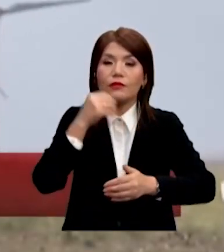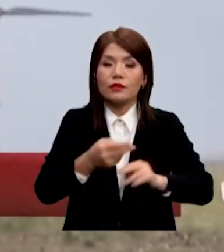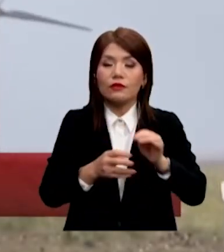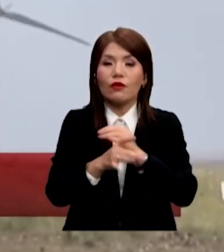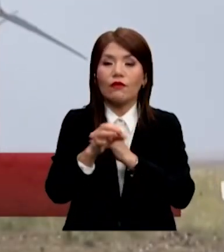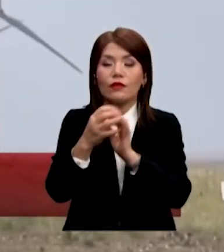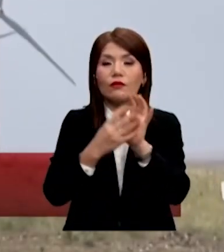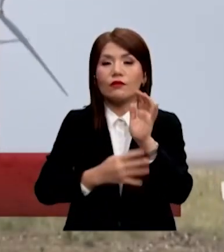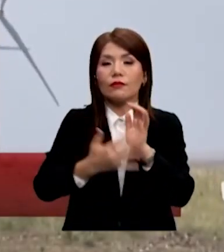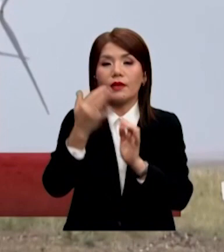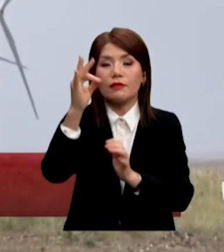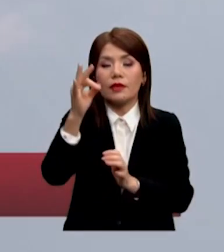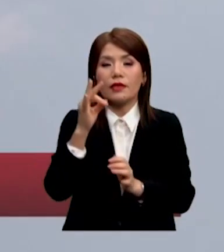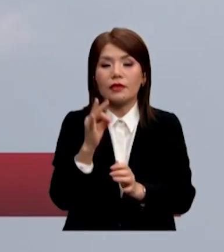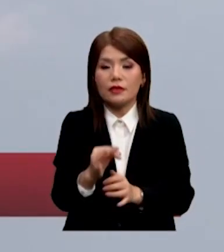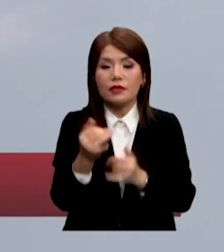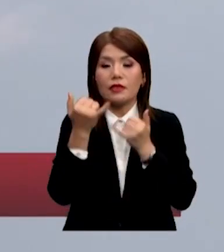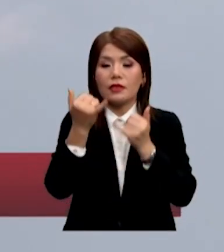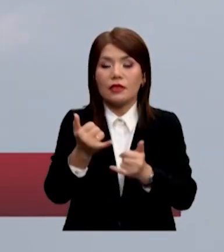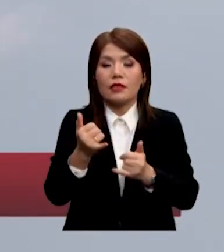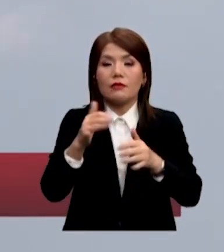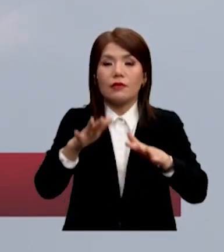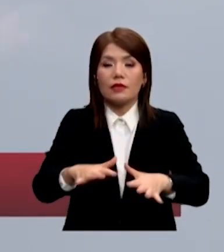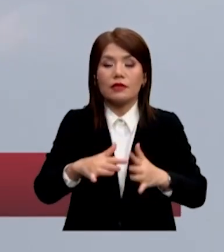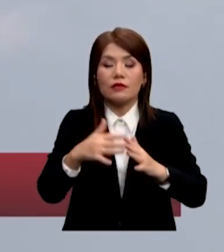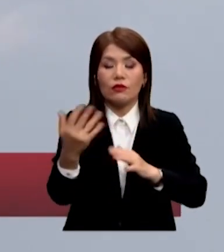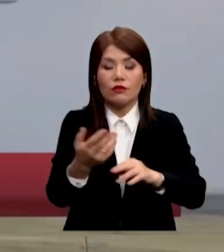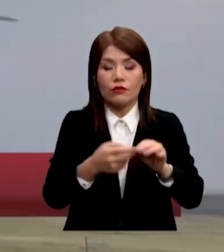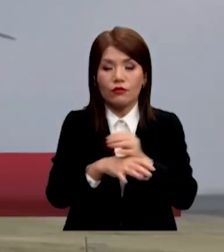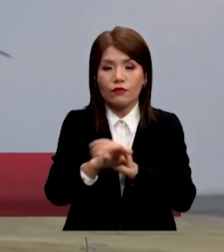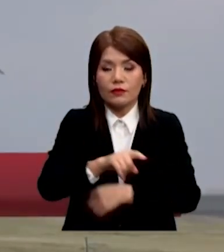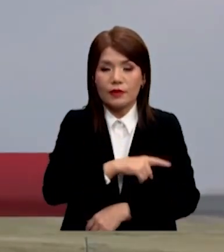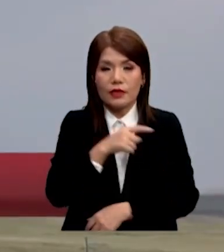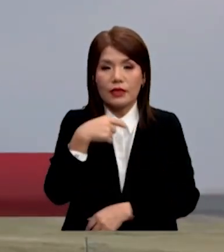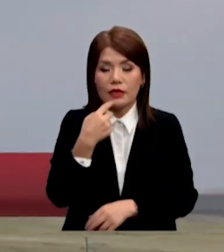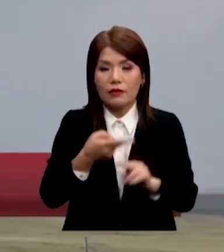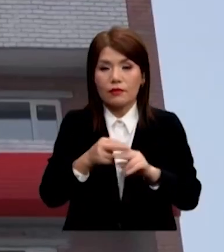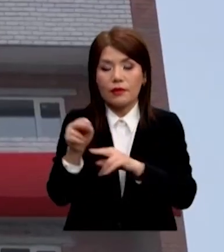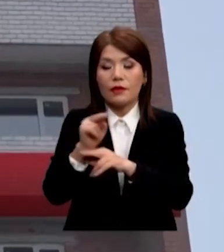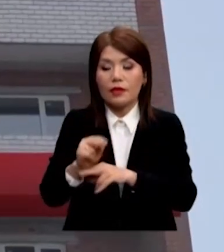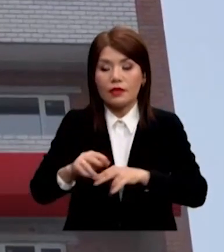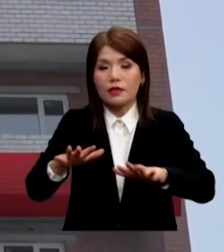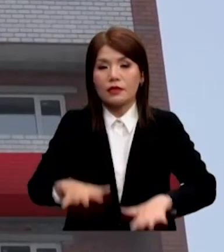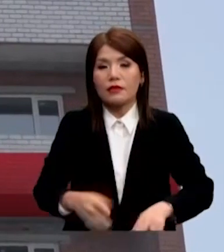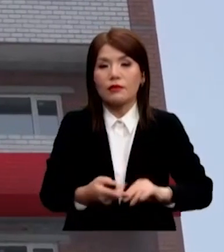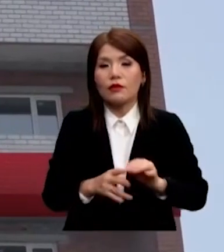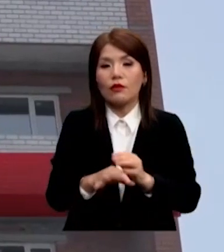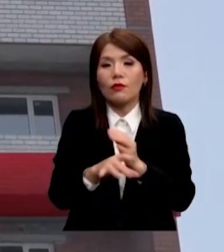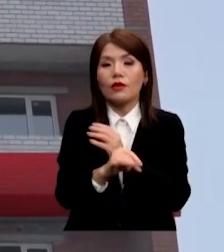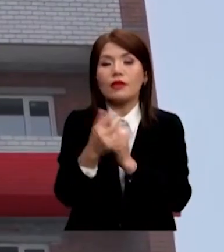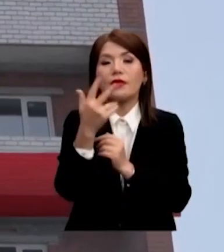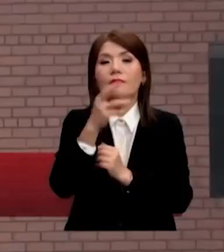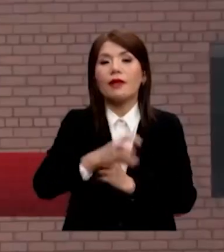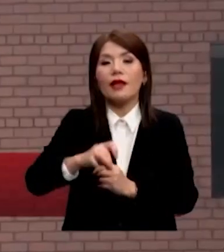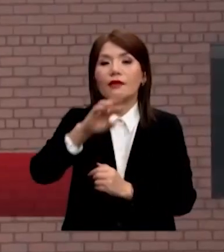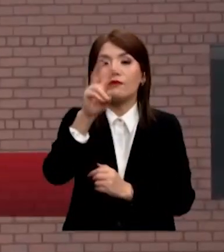порядка 95% приходится именно на частный сектор. Специалисты отмечают, что только на модернизацию жилищного сектора понадобится почти 3